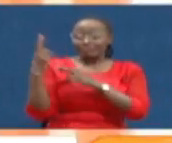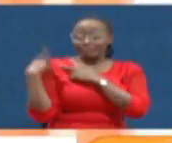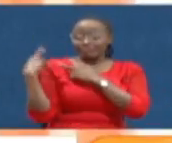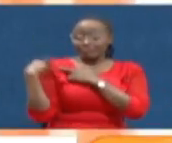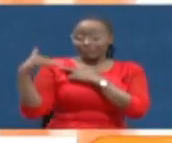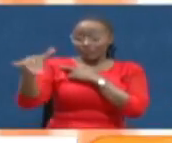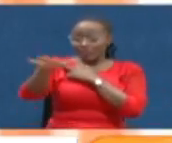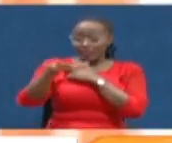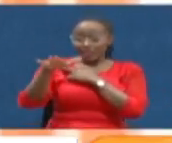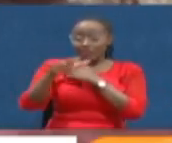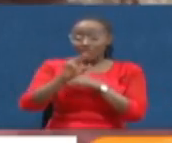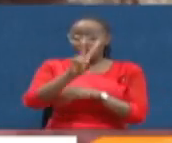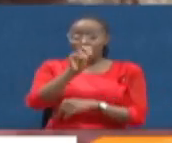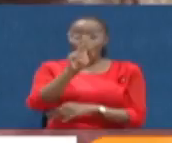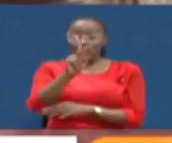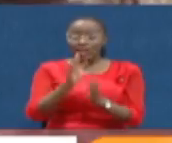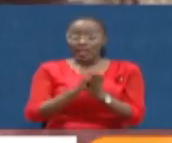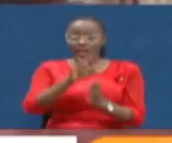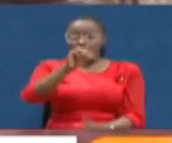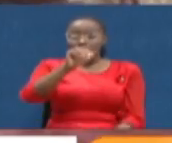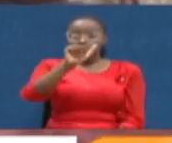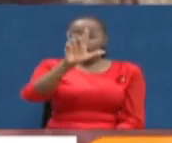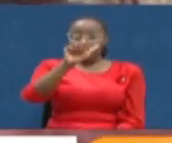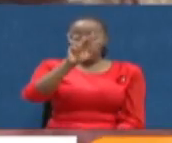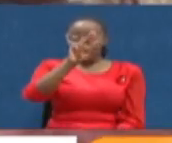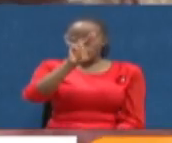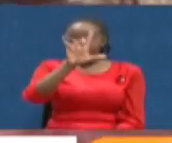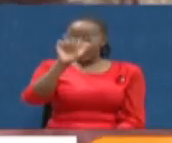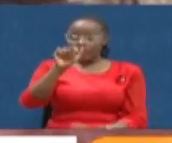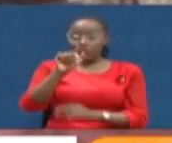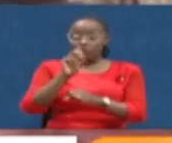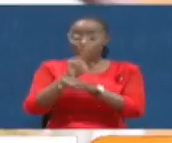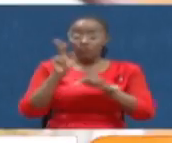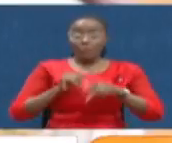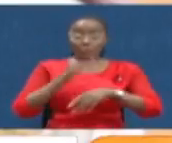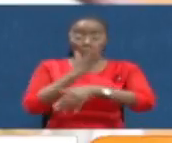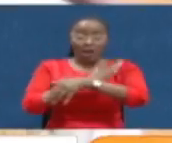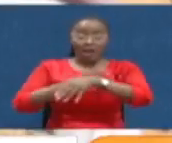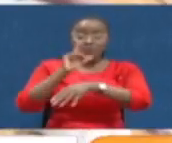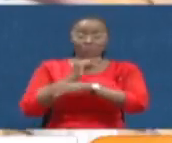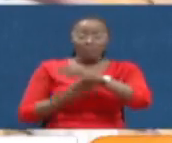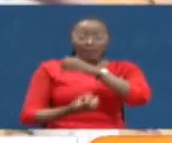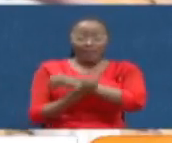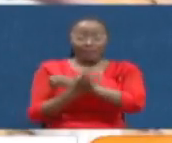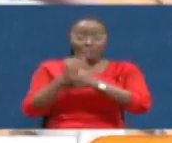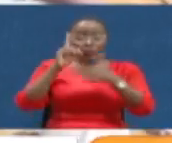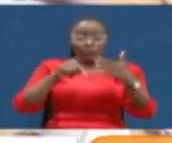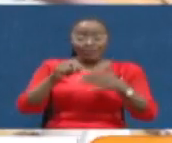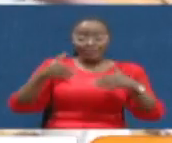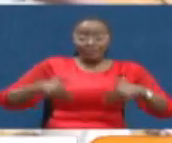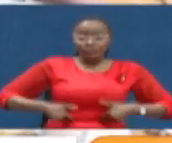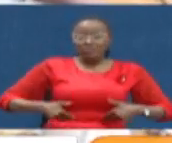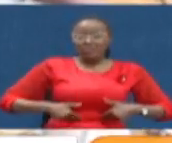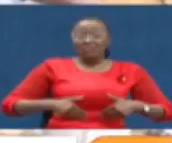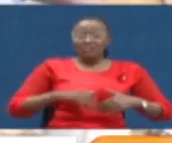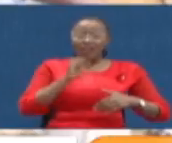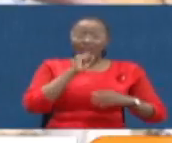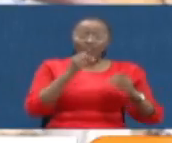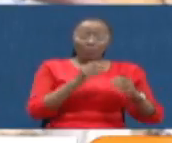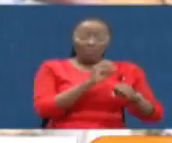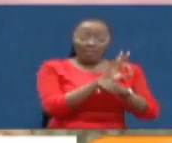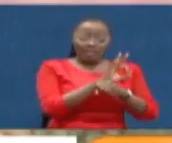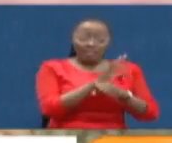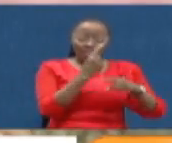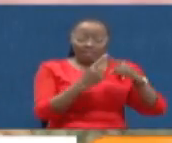Mgongeni, Vyokei na Mlaleo, watu 12 kujeruhiwa, walioshuhudia wakisema vijana hawa ni kati ya umri miaka